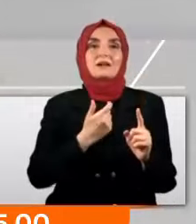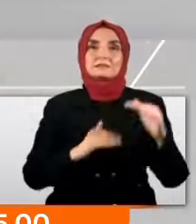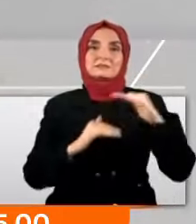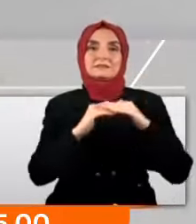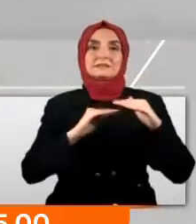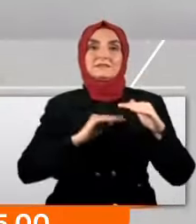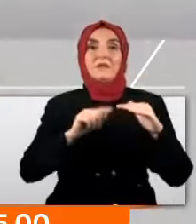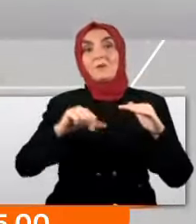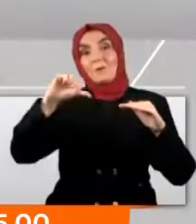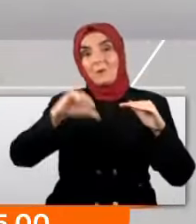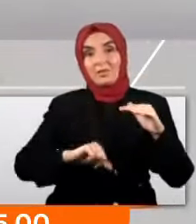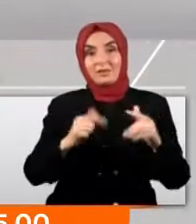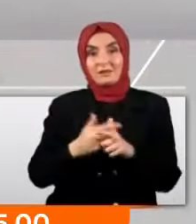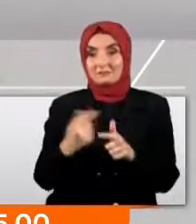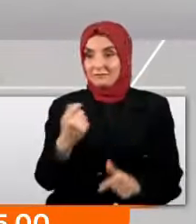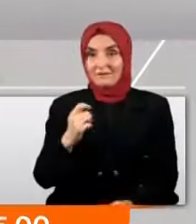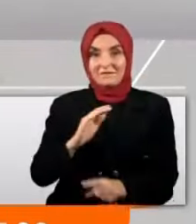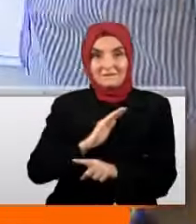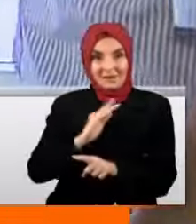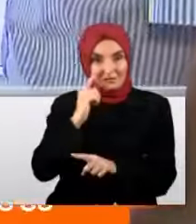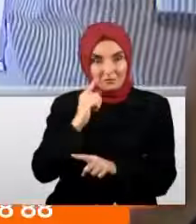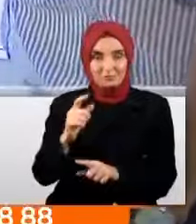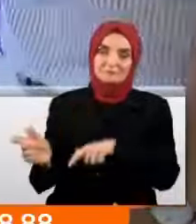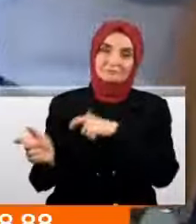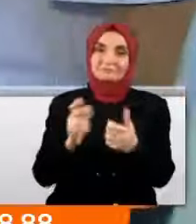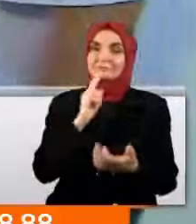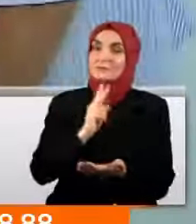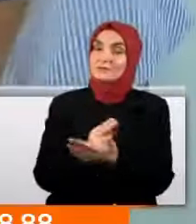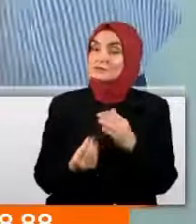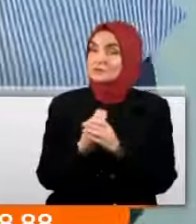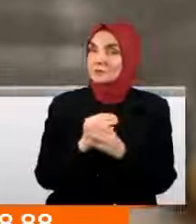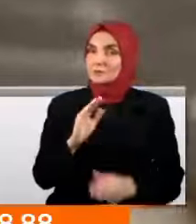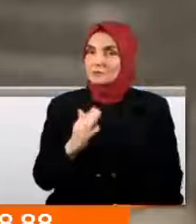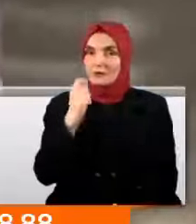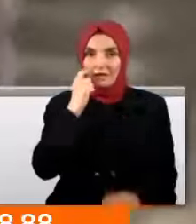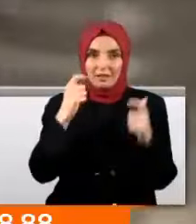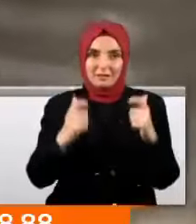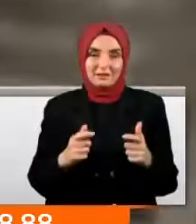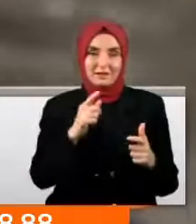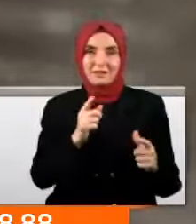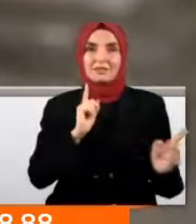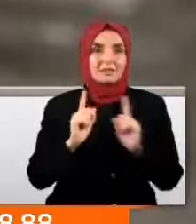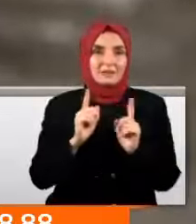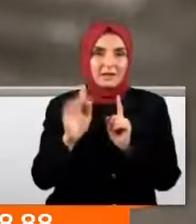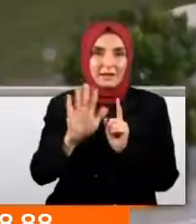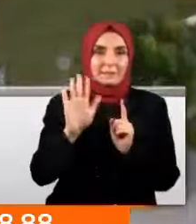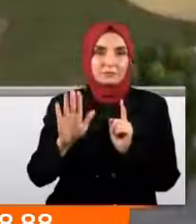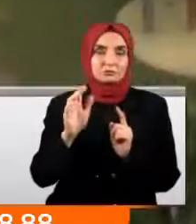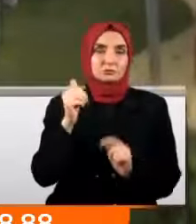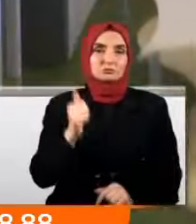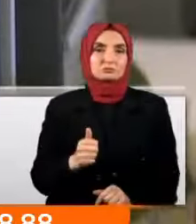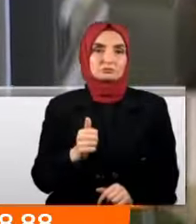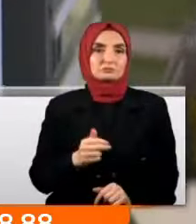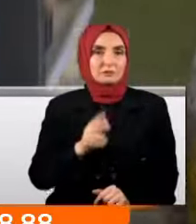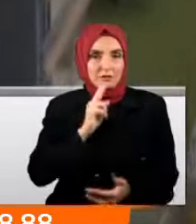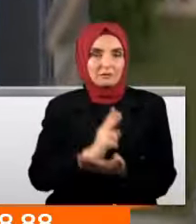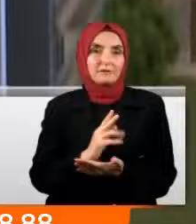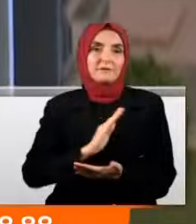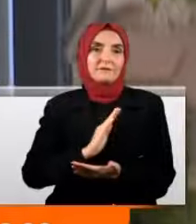o kiracıya tahliye yolu görünebilir. Ankara'daki tahliye davası 55 günde sonuçlandı. Yıllık kira bedelinde yasal